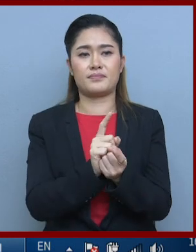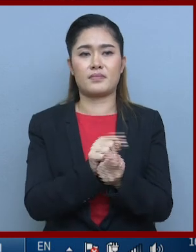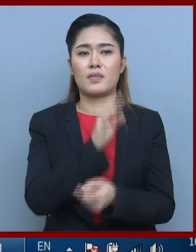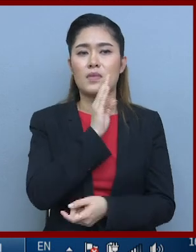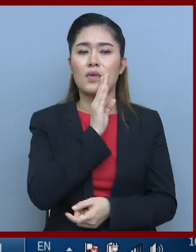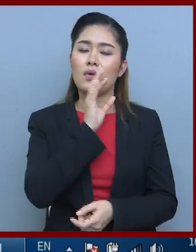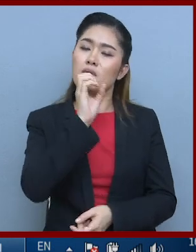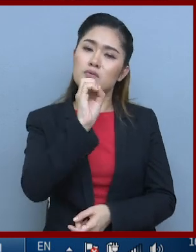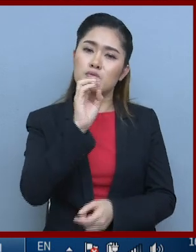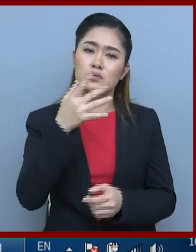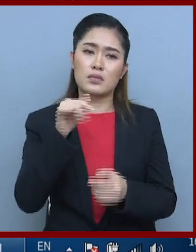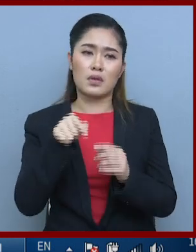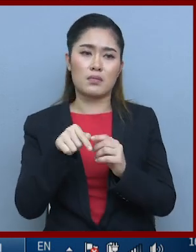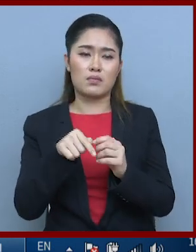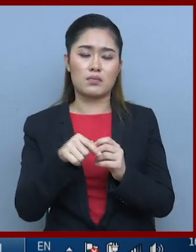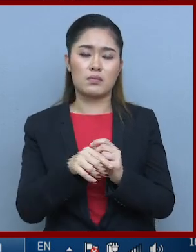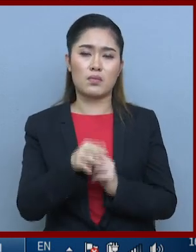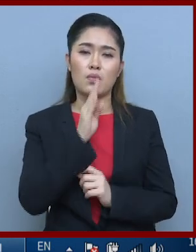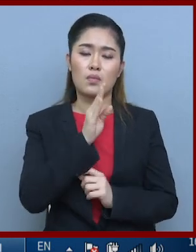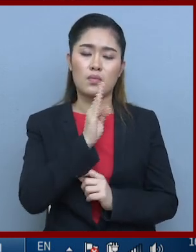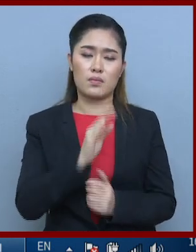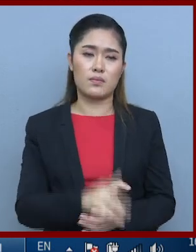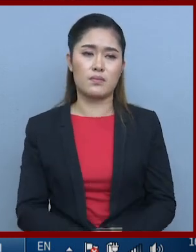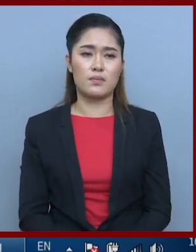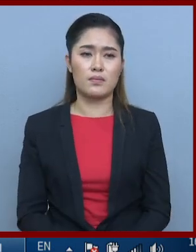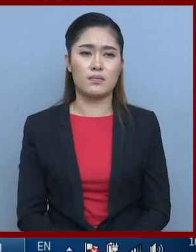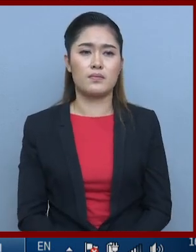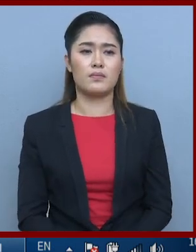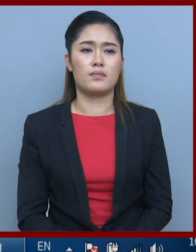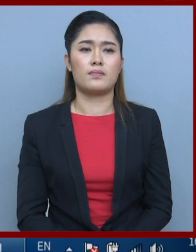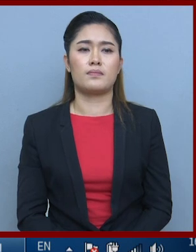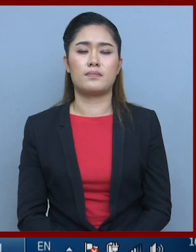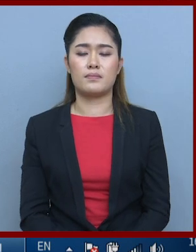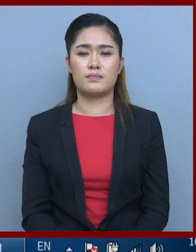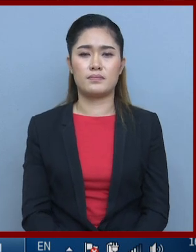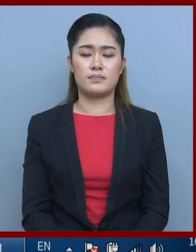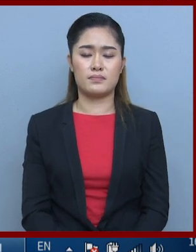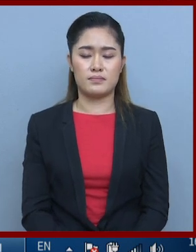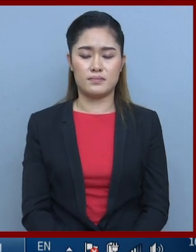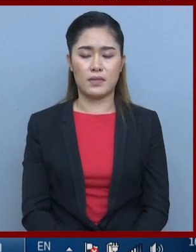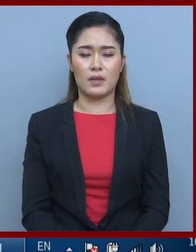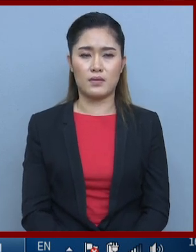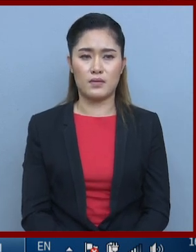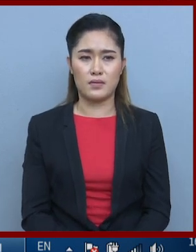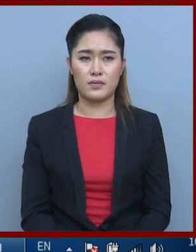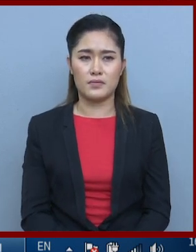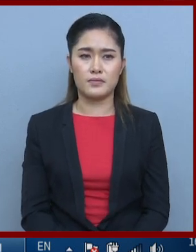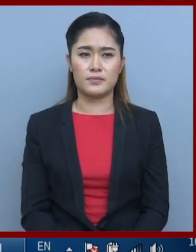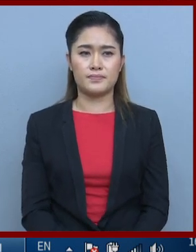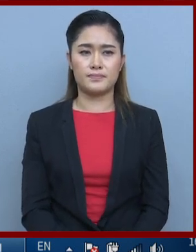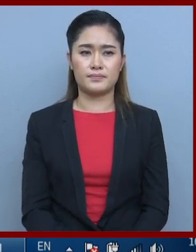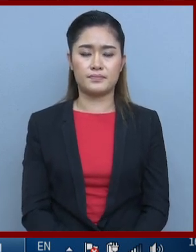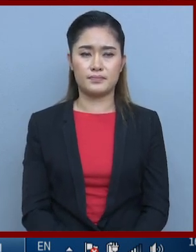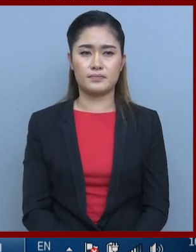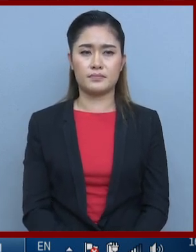พย์ if b0 เท่ากับ false นะ if b0 เท่ากับ